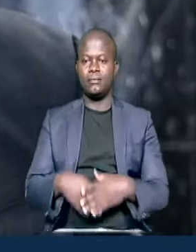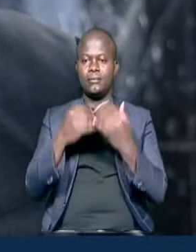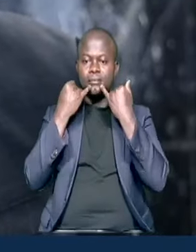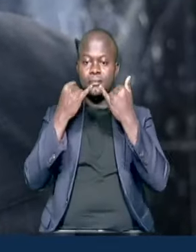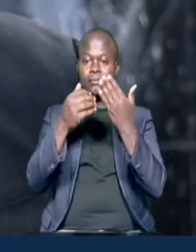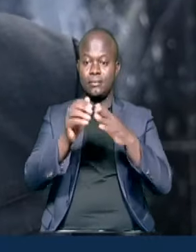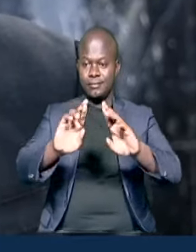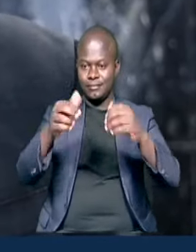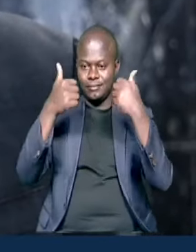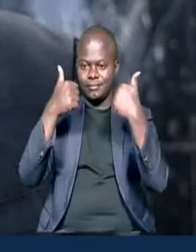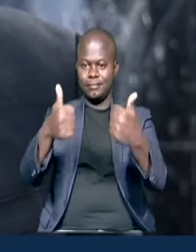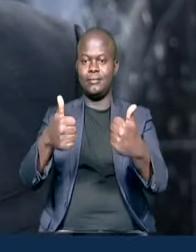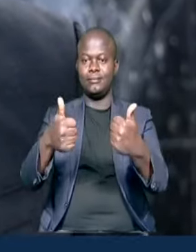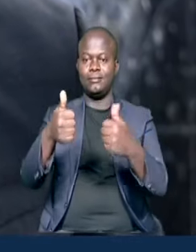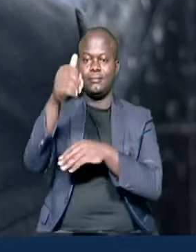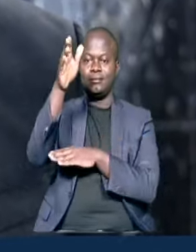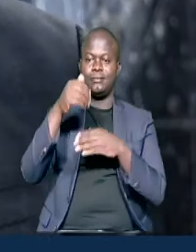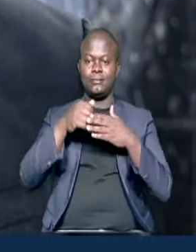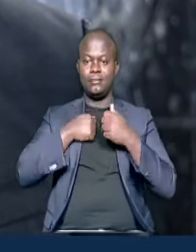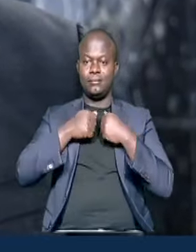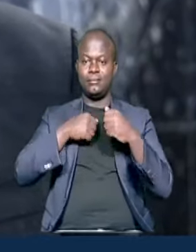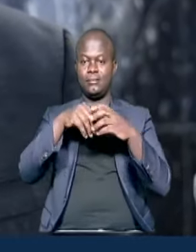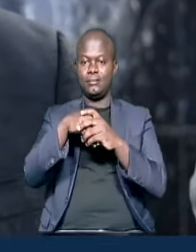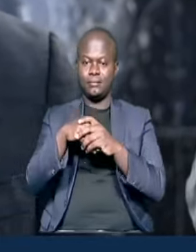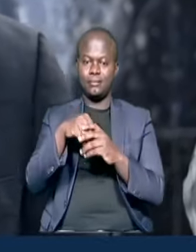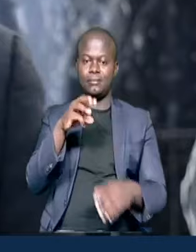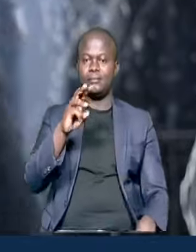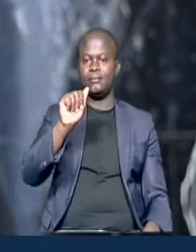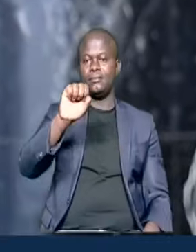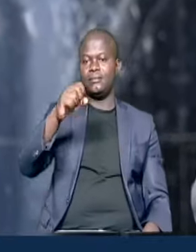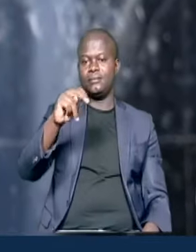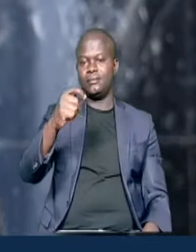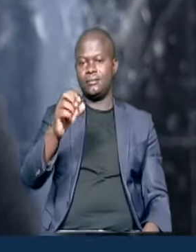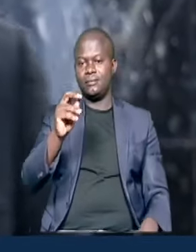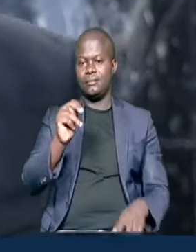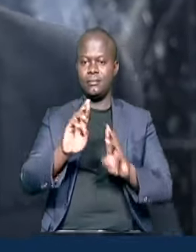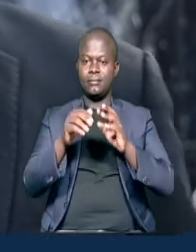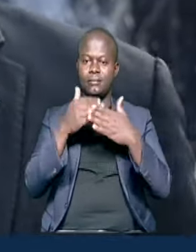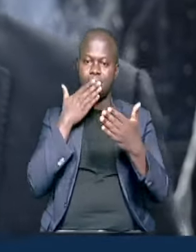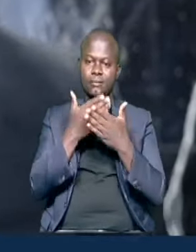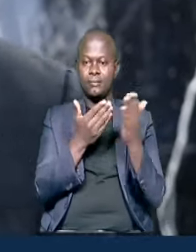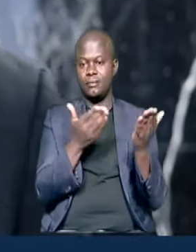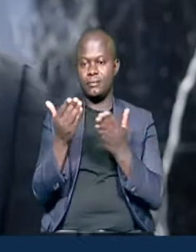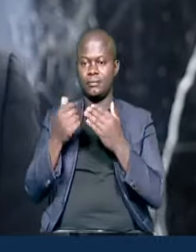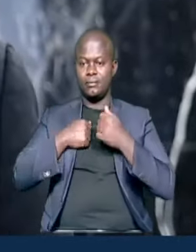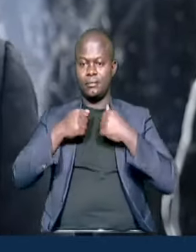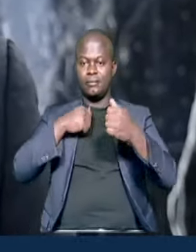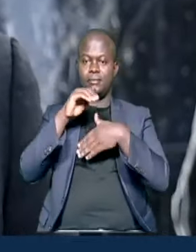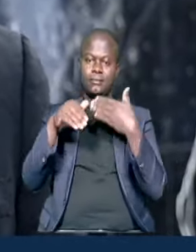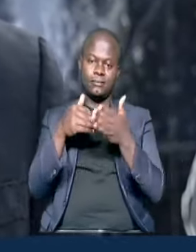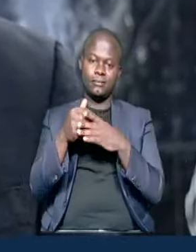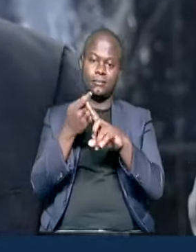neza ambasade y'u Rwanda muri Washington DC iriteguye neza kwakira abanyarwanda bose